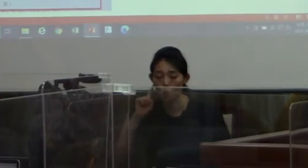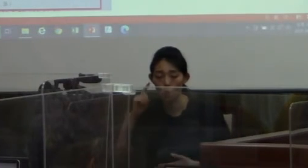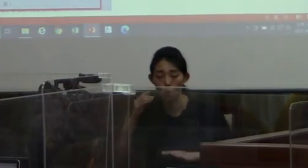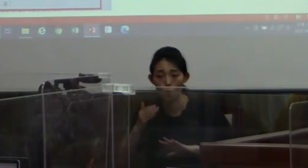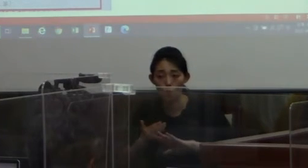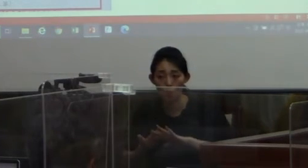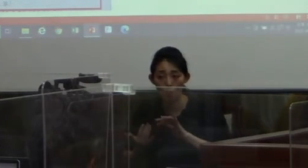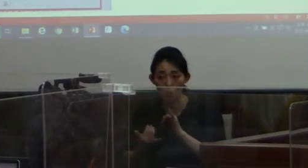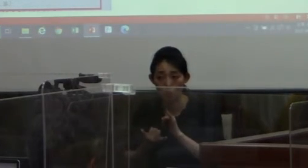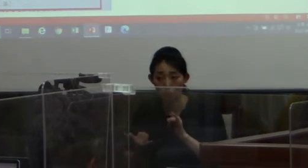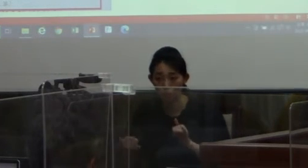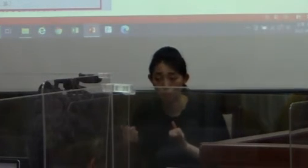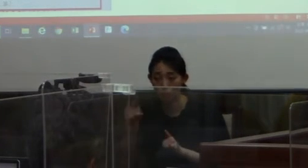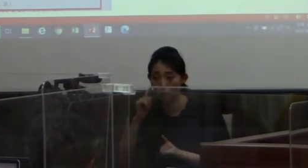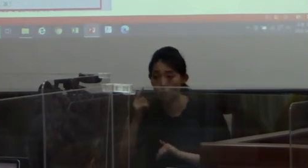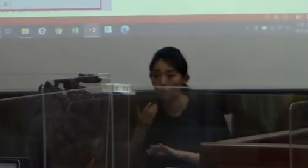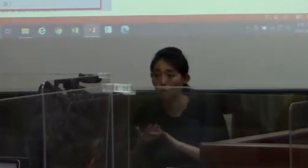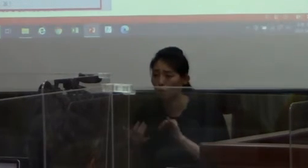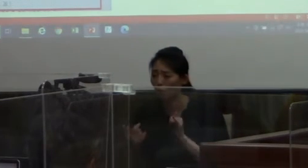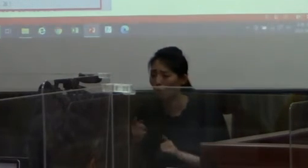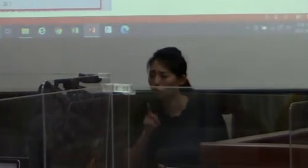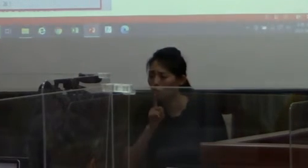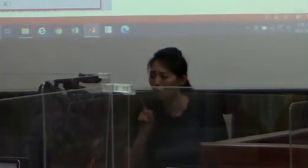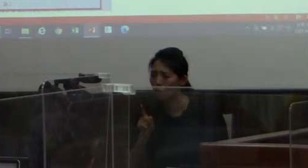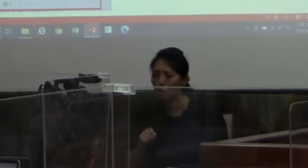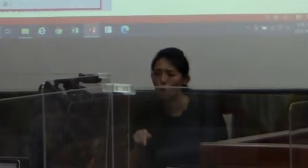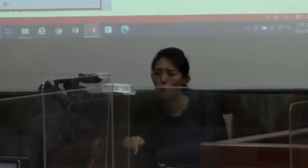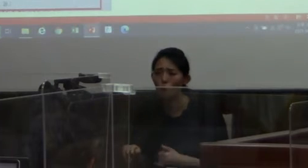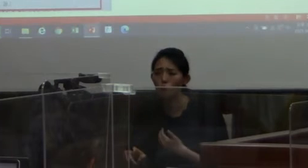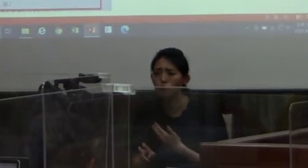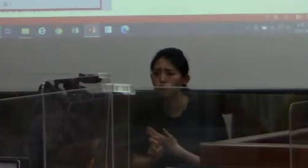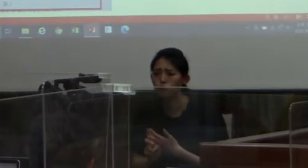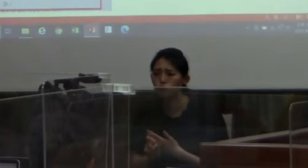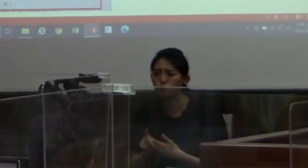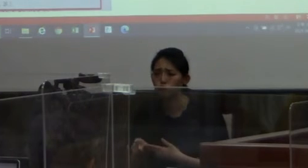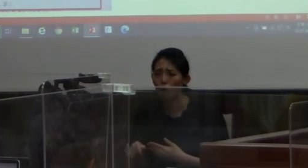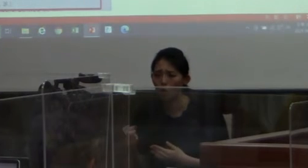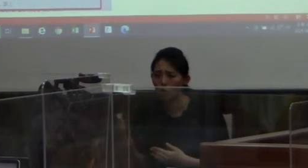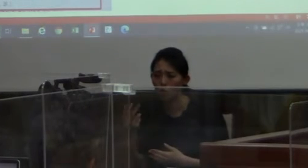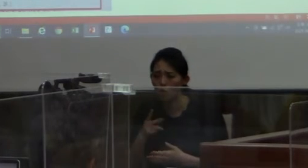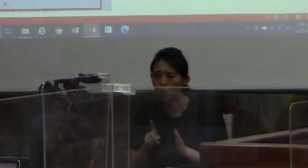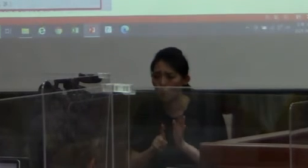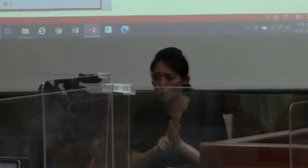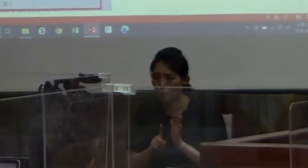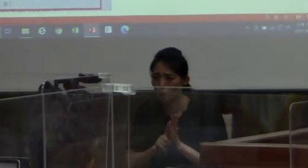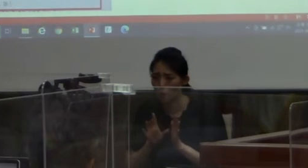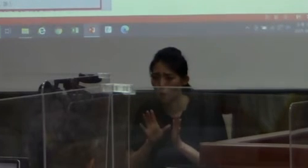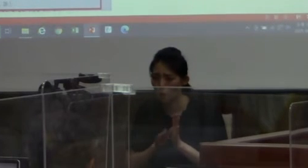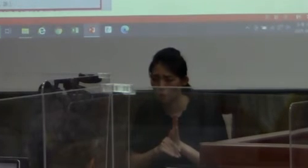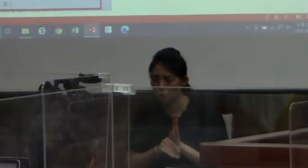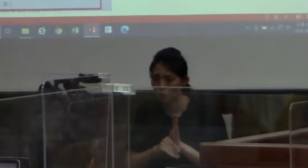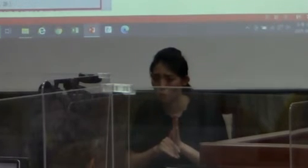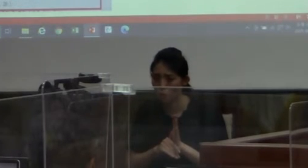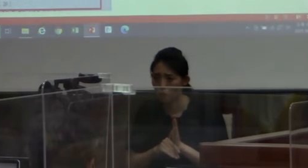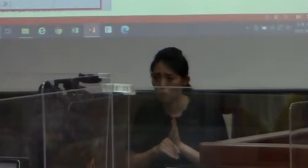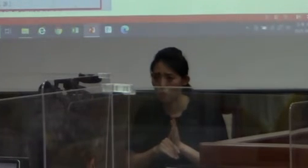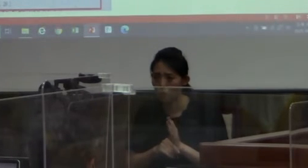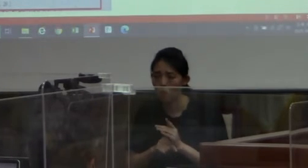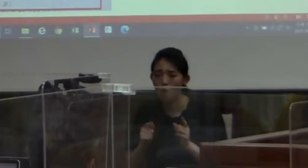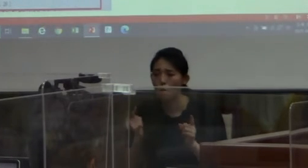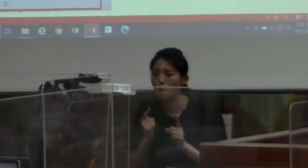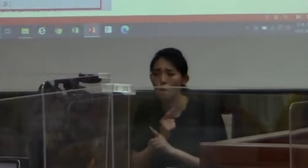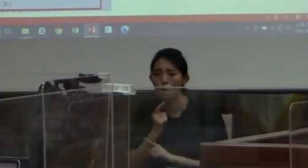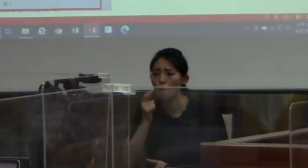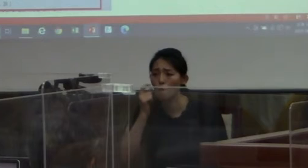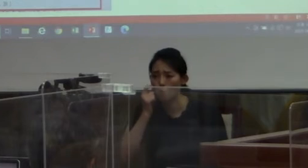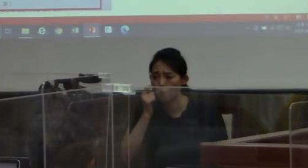사람은 반대하는 사람대로 무슨 소리냐 위법이 할 때는 이것이 재공고를 할 때는 절대 이거 변경할 수 없게 돼 있는데